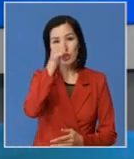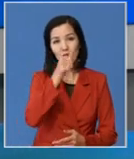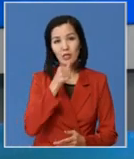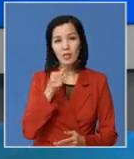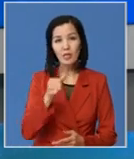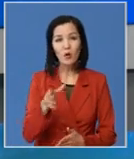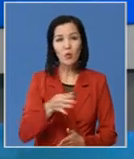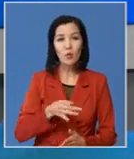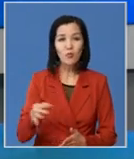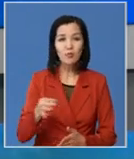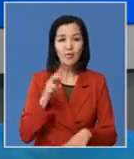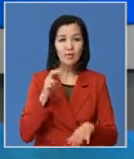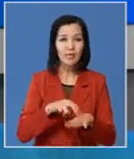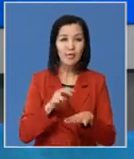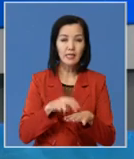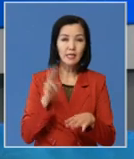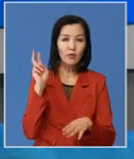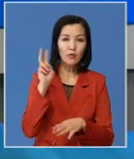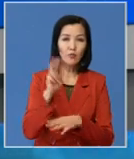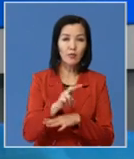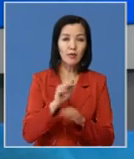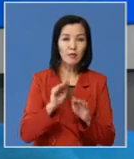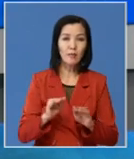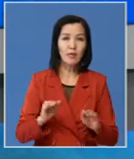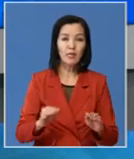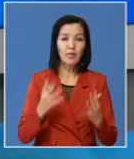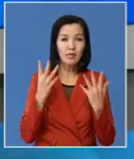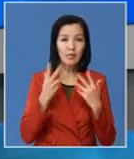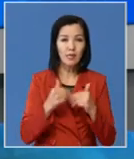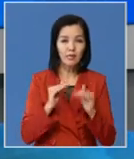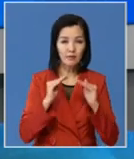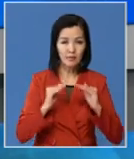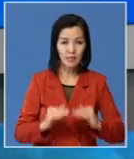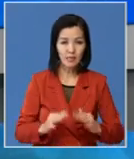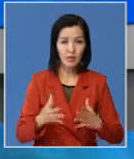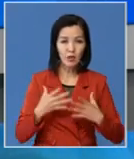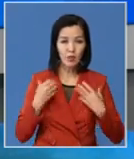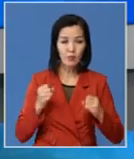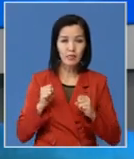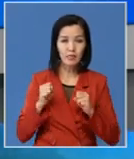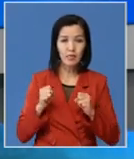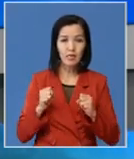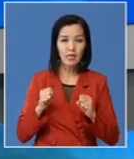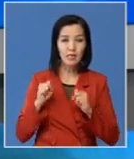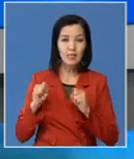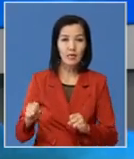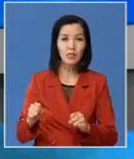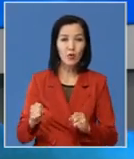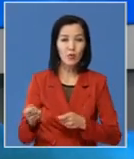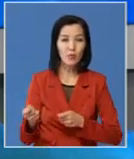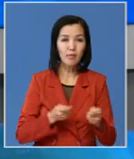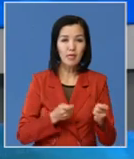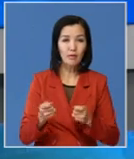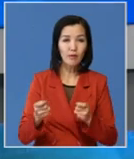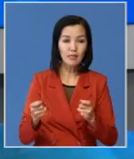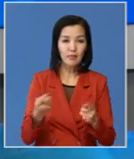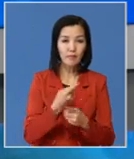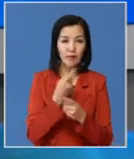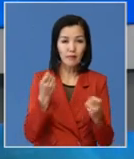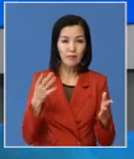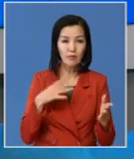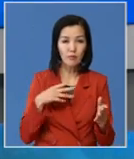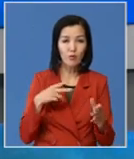Талдықорғанда қыс қаһарына мінген тұста тұрмысы төмен отбасыларға тегін көмір азық-түлік таратылды. Көмекке мұқтаж жандарға жылу сыйлаған